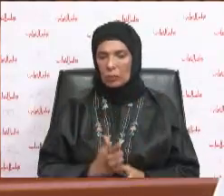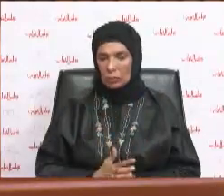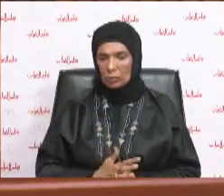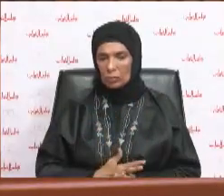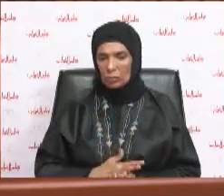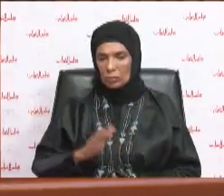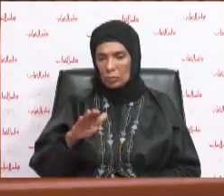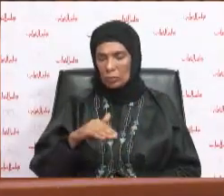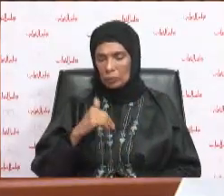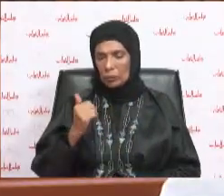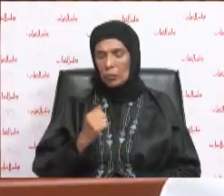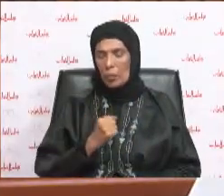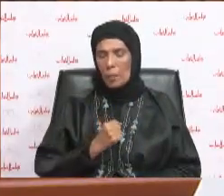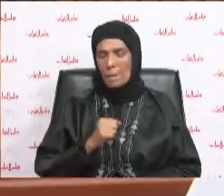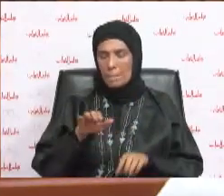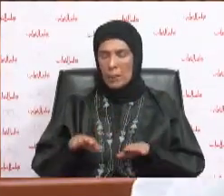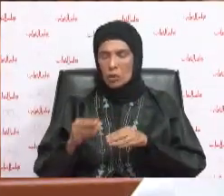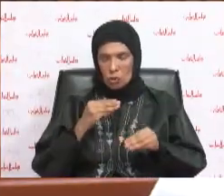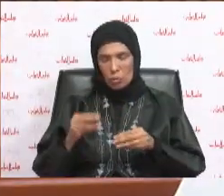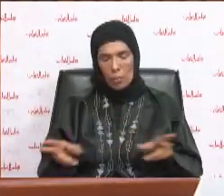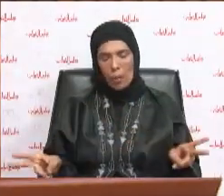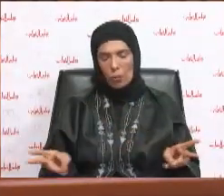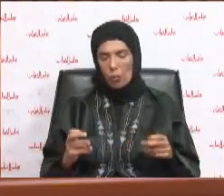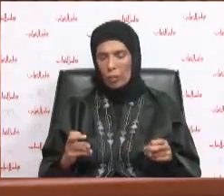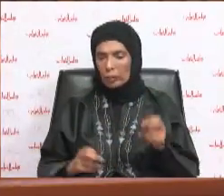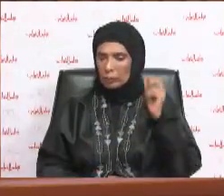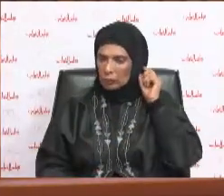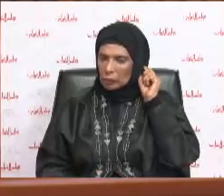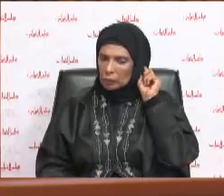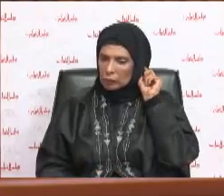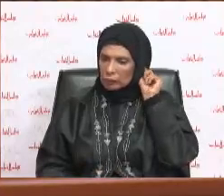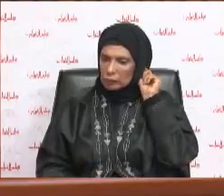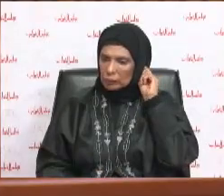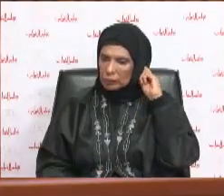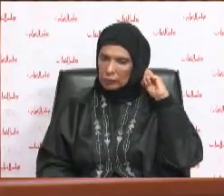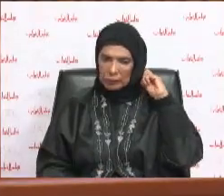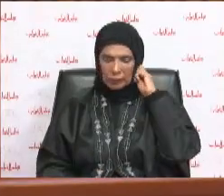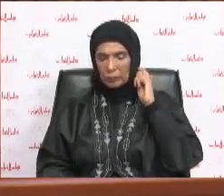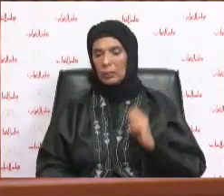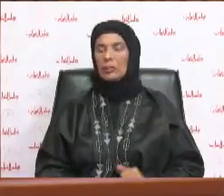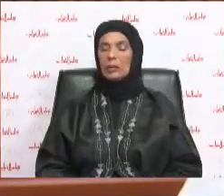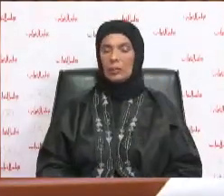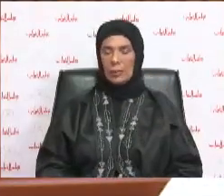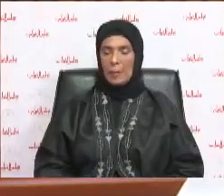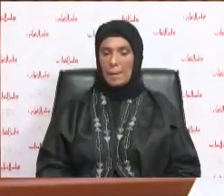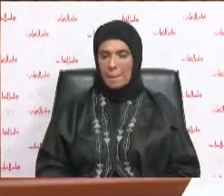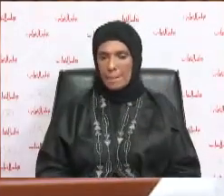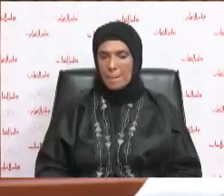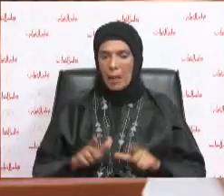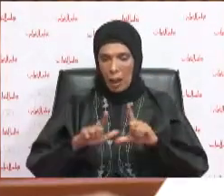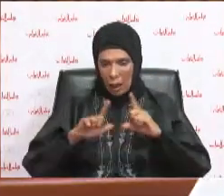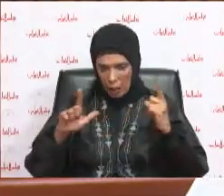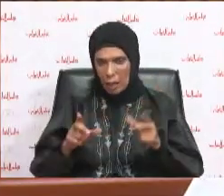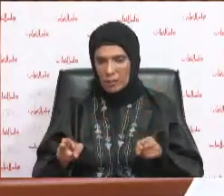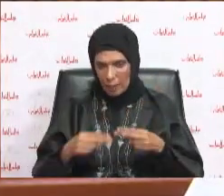الشورى مرفوض، المشروع اوريدي انلغى، اللجنة نفسها رفضت